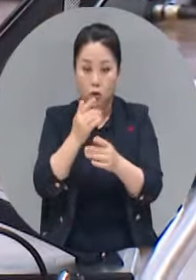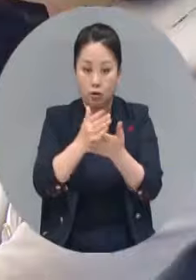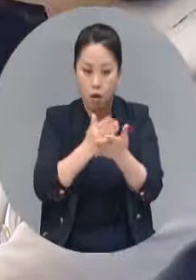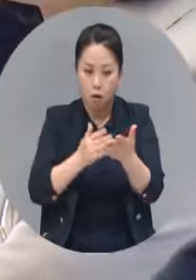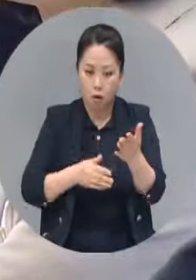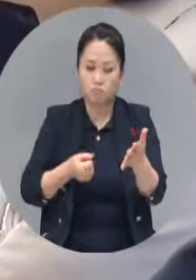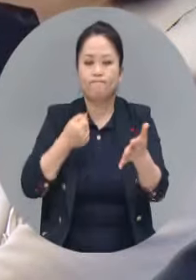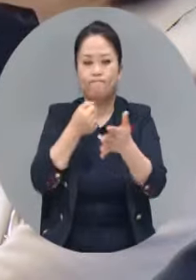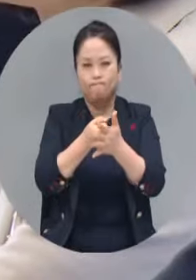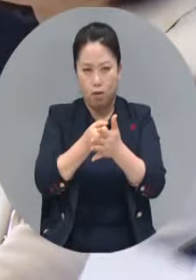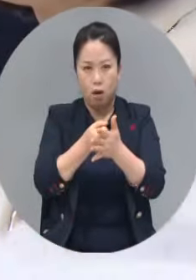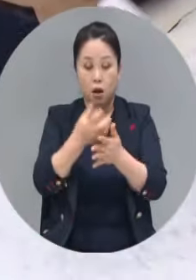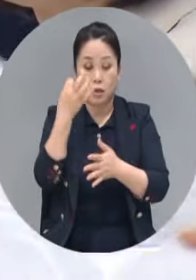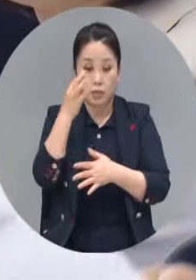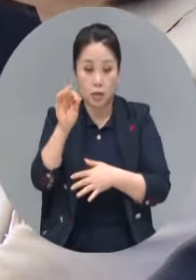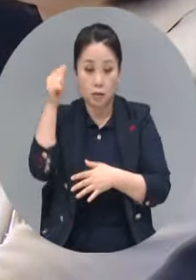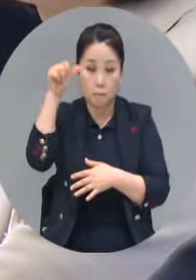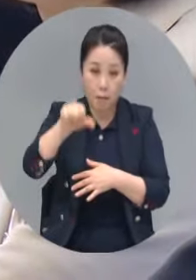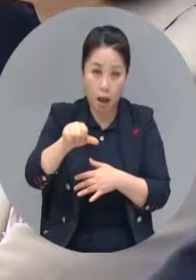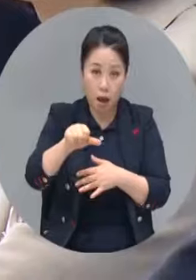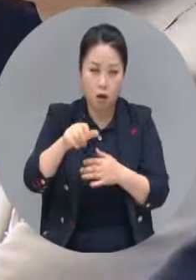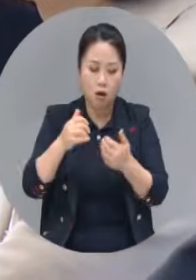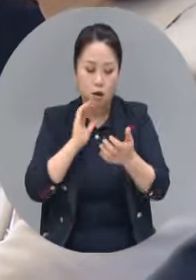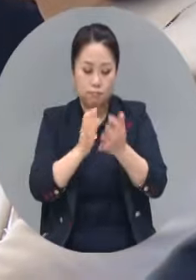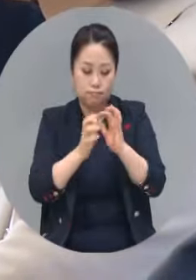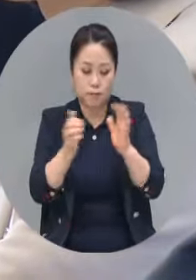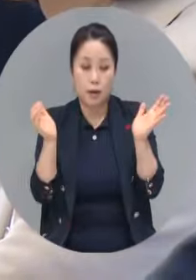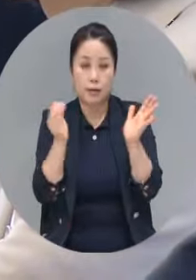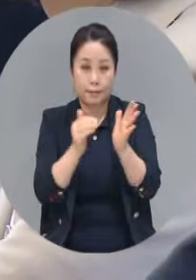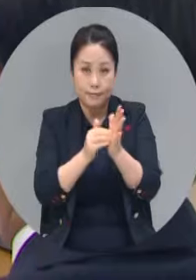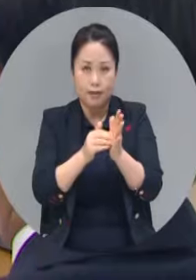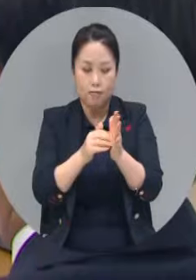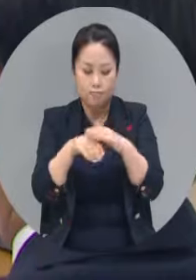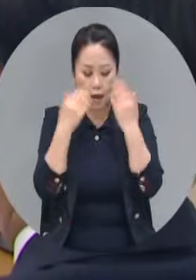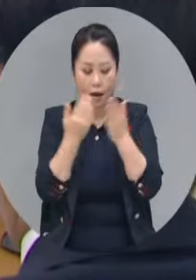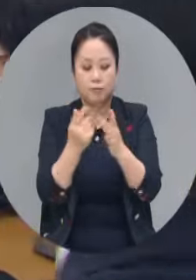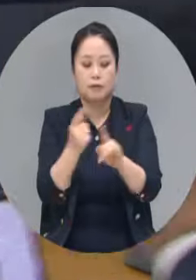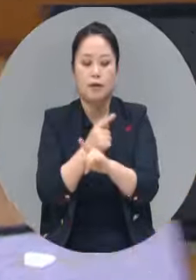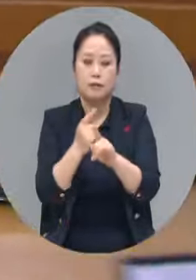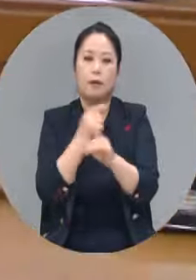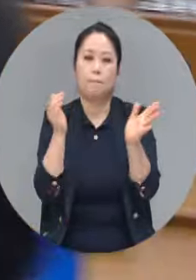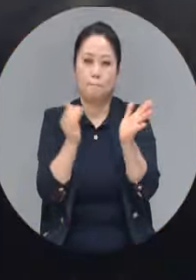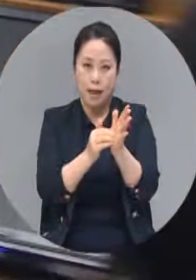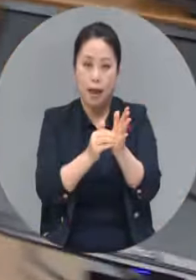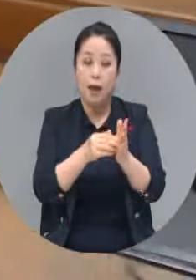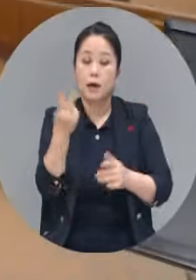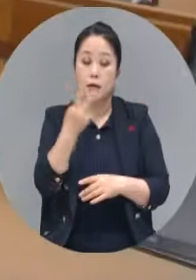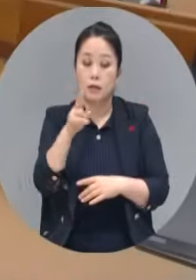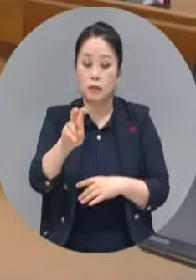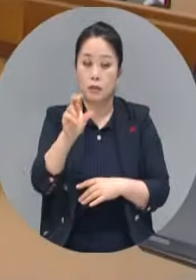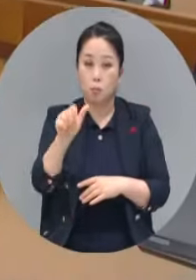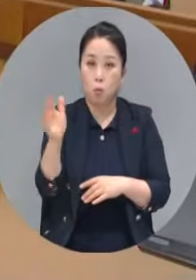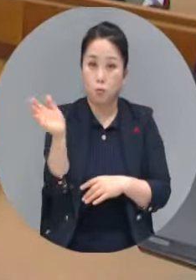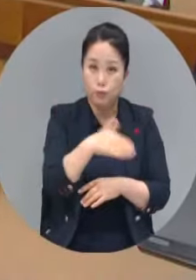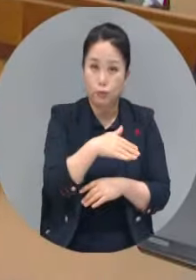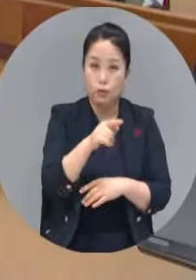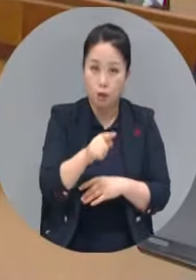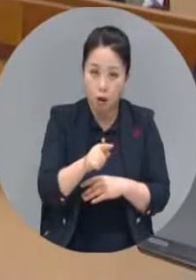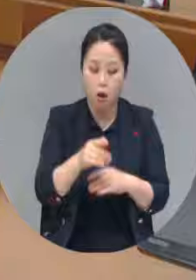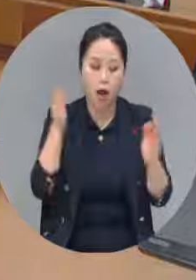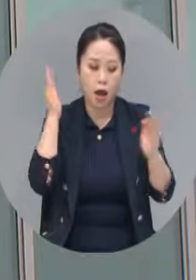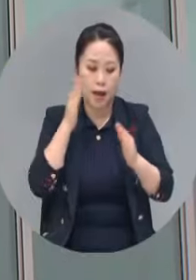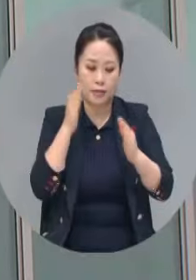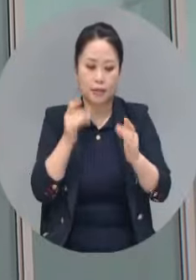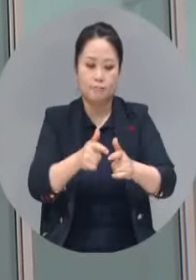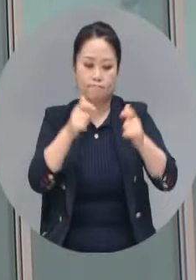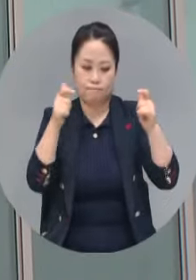찬반 논의 끝에 학칙 개정을 사실상 마무리한 부산대는 2025학년도부터 증원된 규모로 의대생을